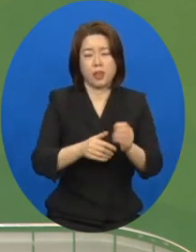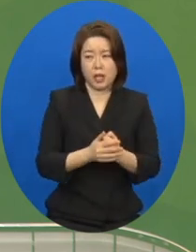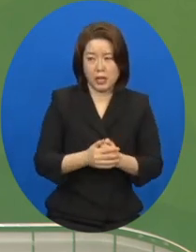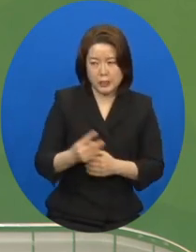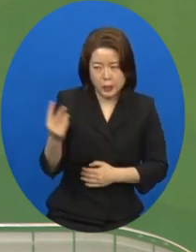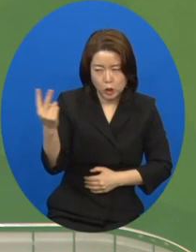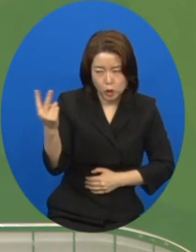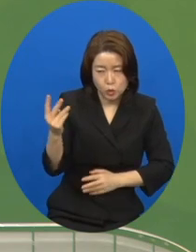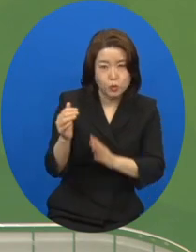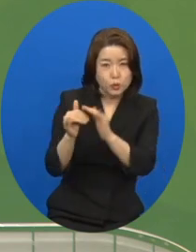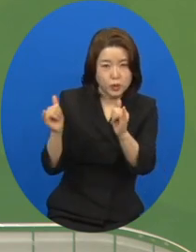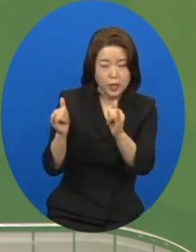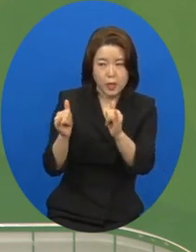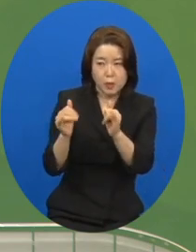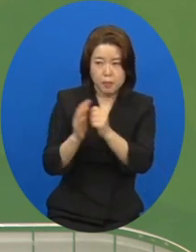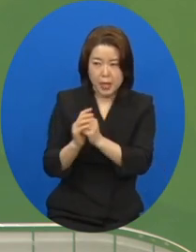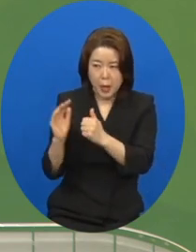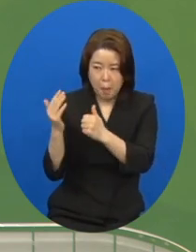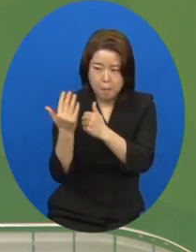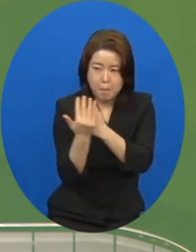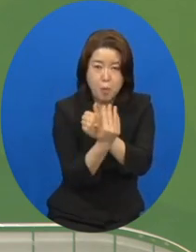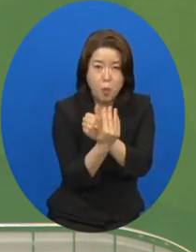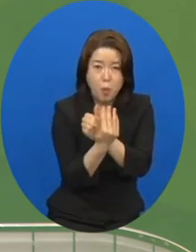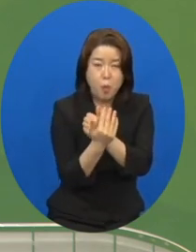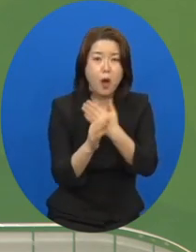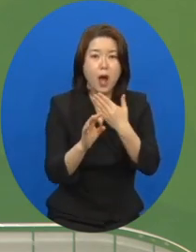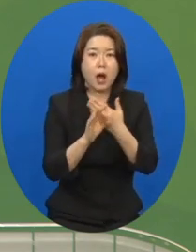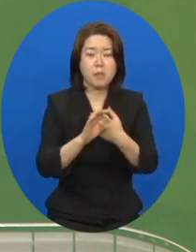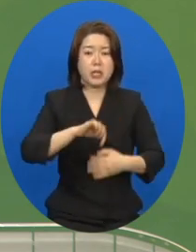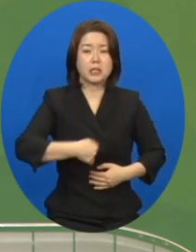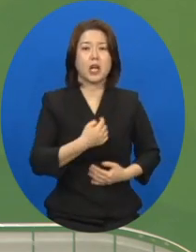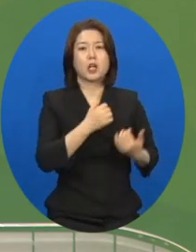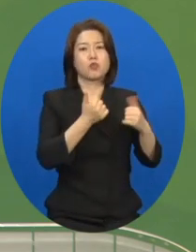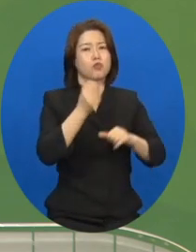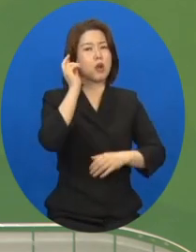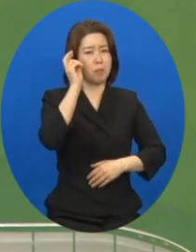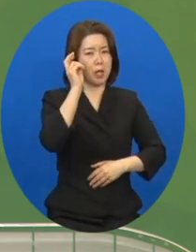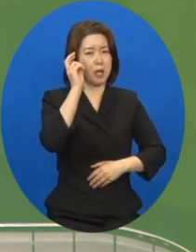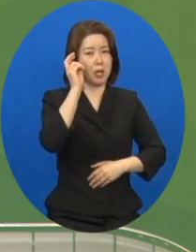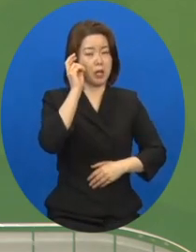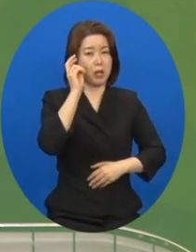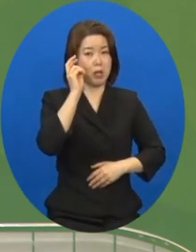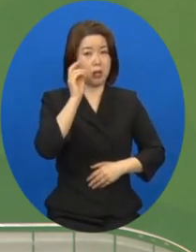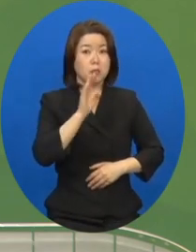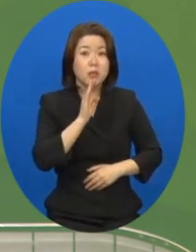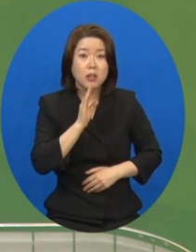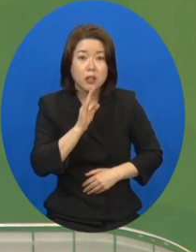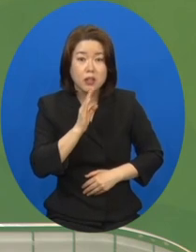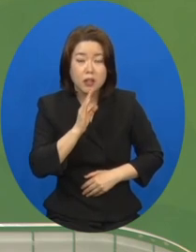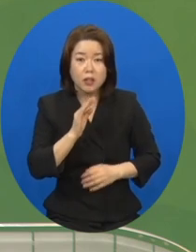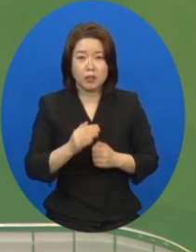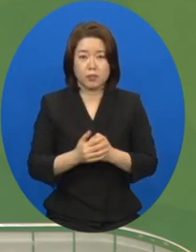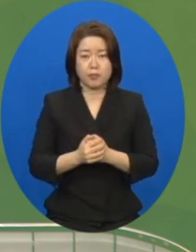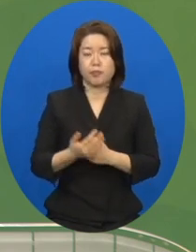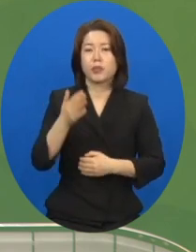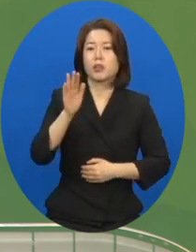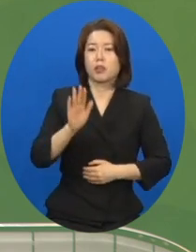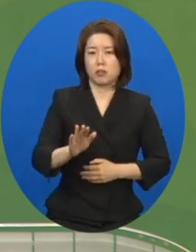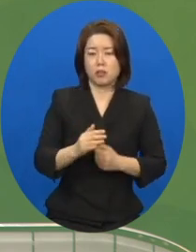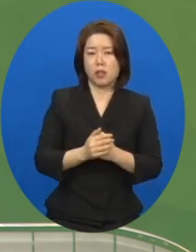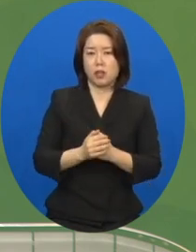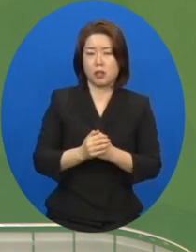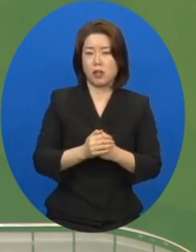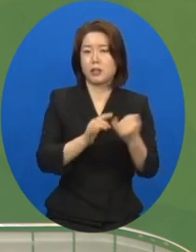정탐꾼들을 품어주면 자기가 죽을지도 몰라요. 그렇지 않겠어요? 그런데